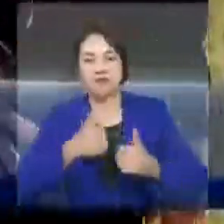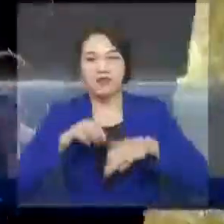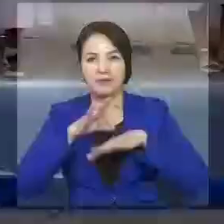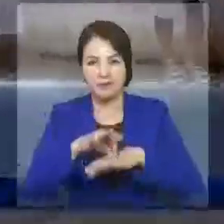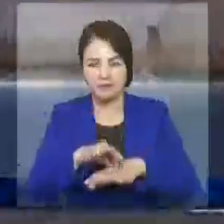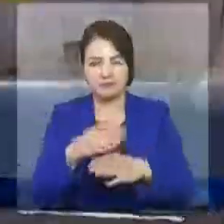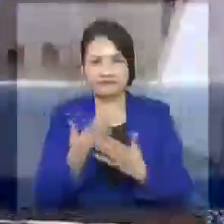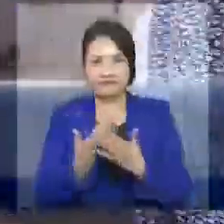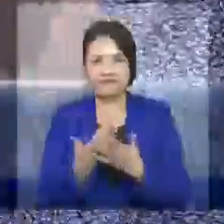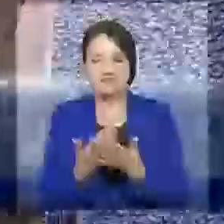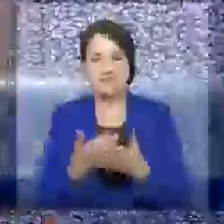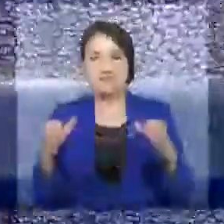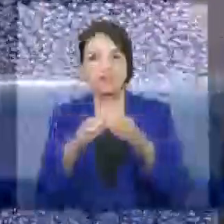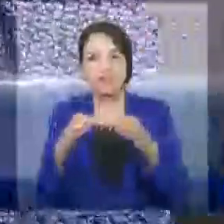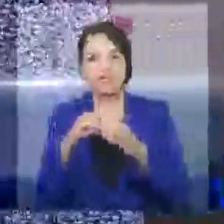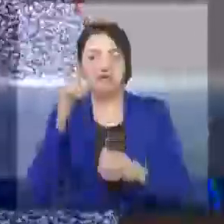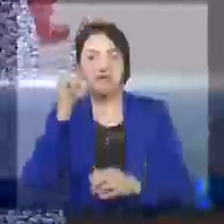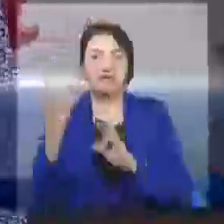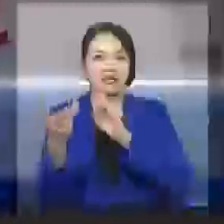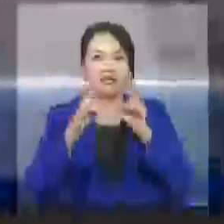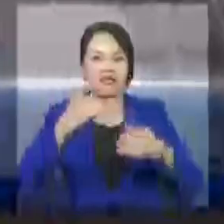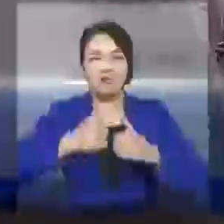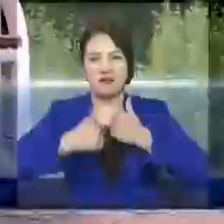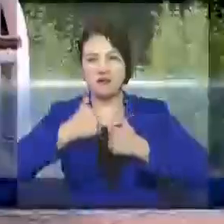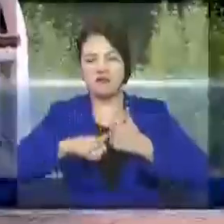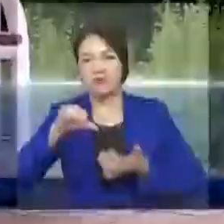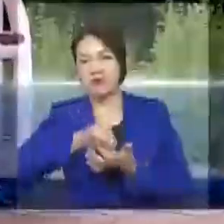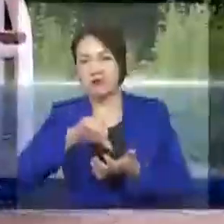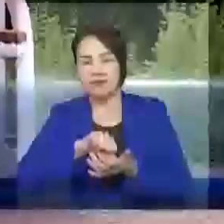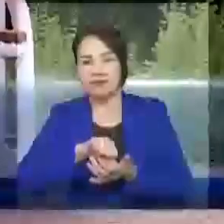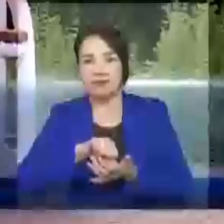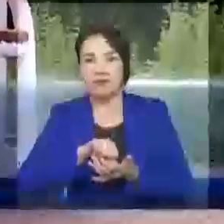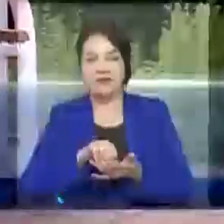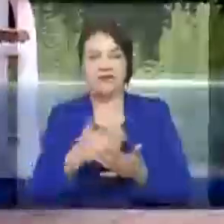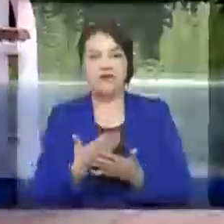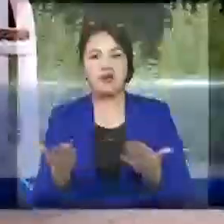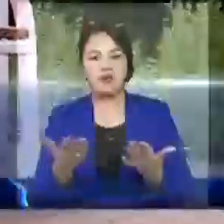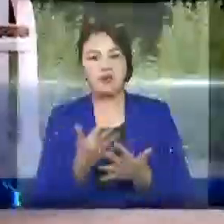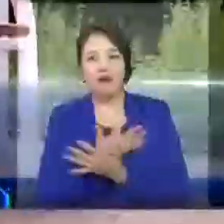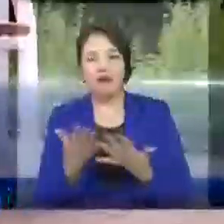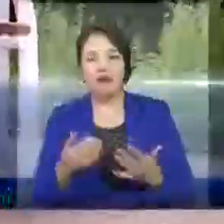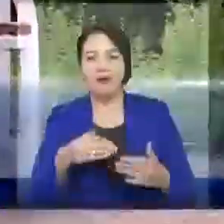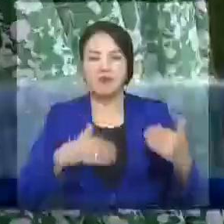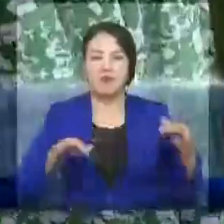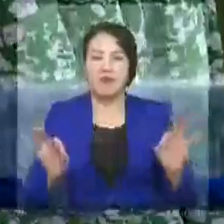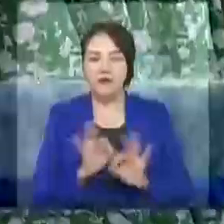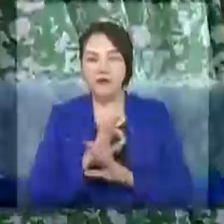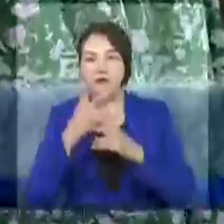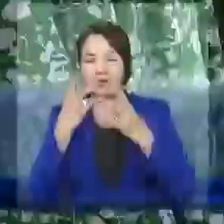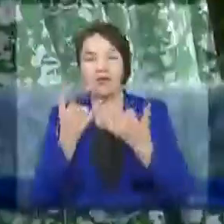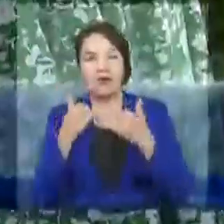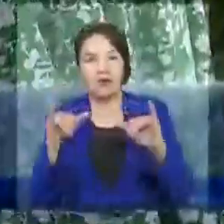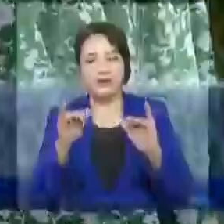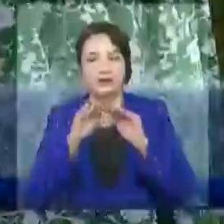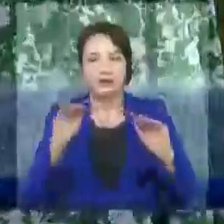тұрады. Мысалы, мына бір топ ертеңгі би сайысында топ жаруға ниетті. Олардың қатарында түрлі аспапта ойнап, көрерменді таң